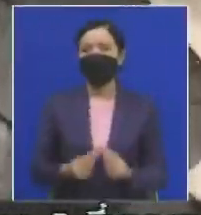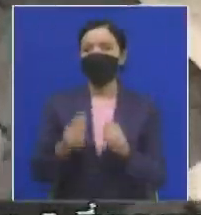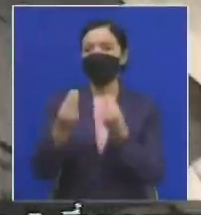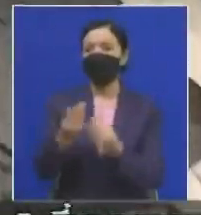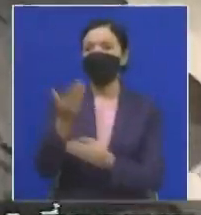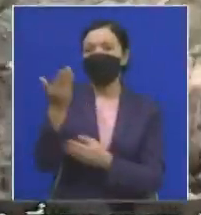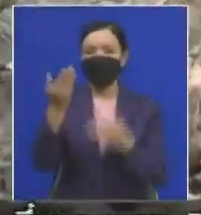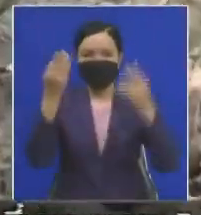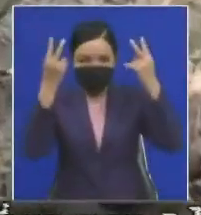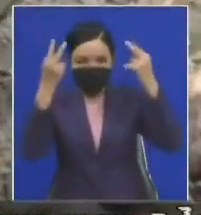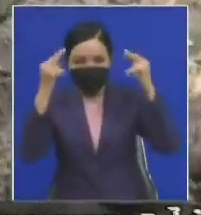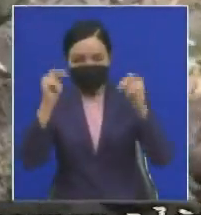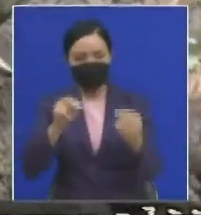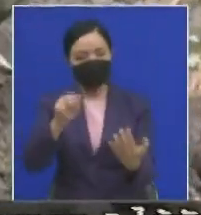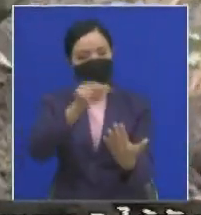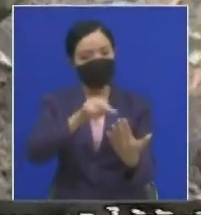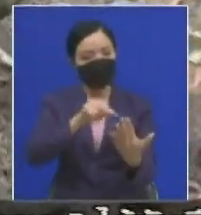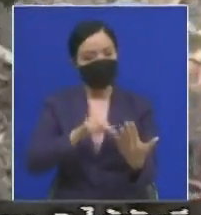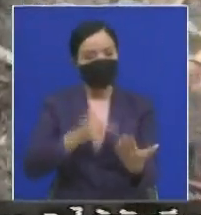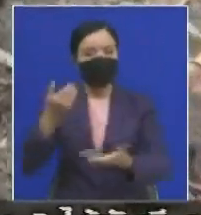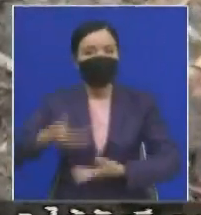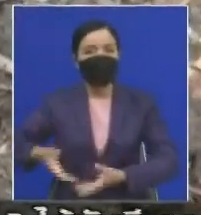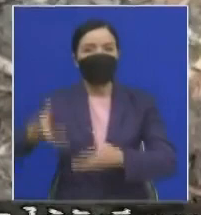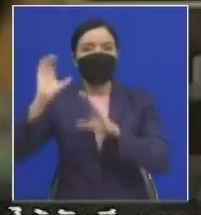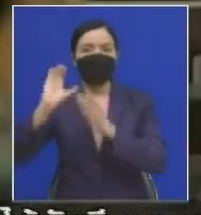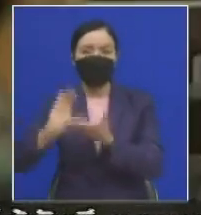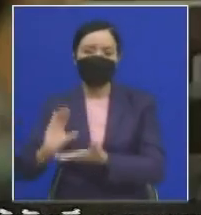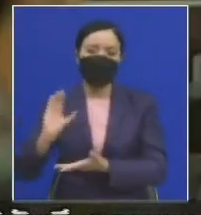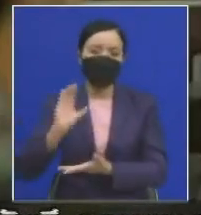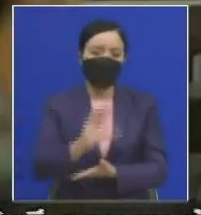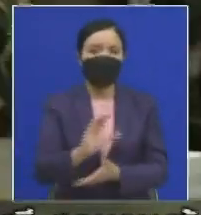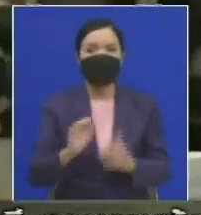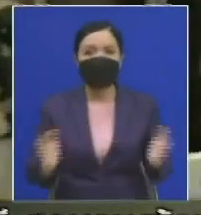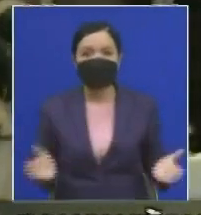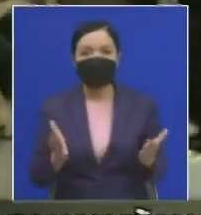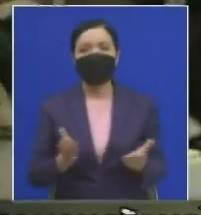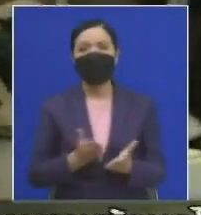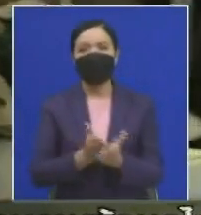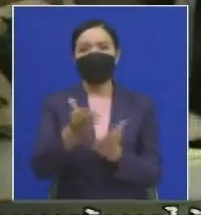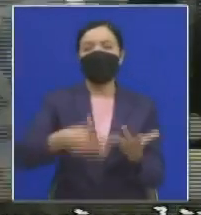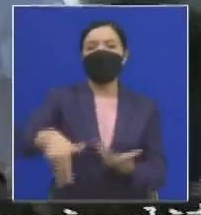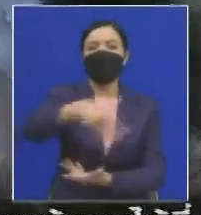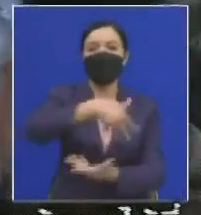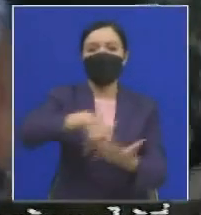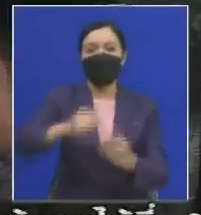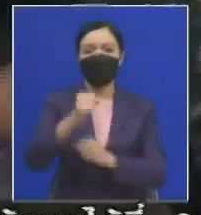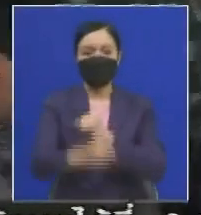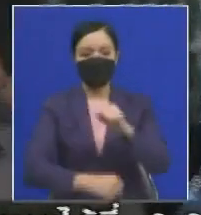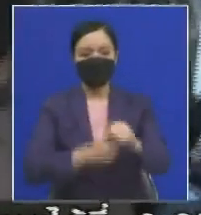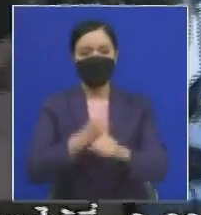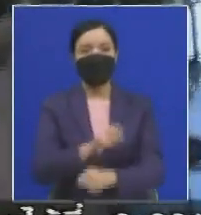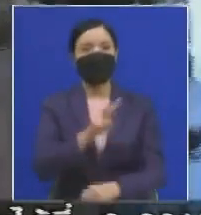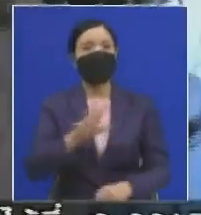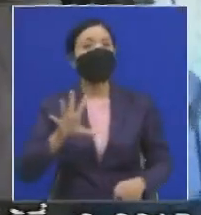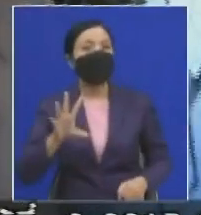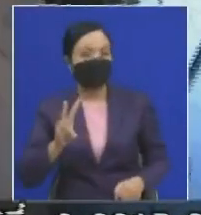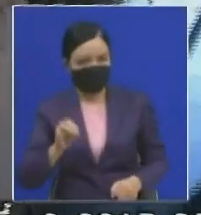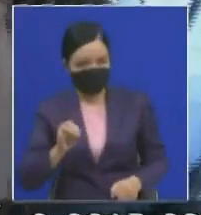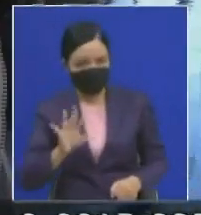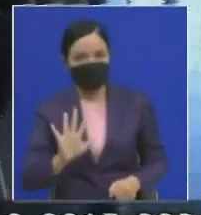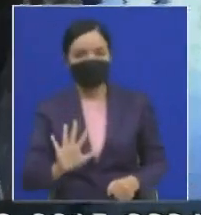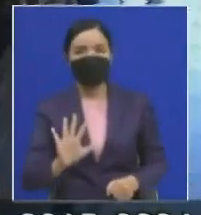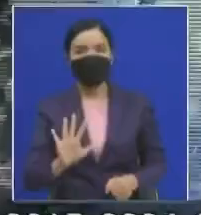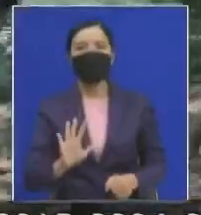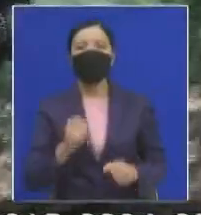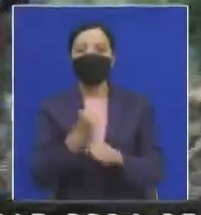ขอให้ท่านนายกโรดพิจารณาทบทวนการจดสนัสนัสนัประมาณด้านส่งแดล้มปีประมาณ 65เพื่อใหงาน